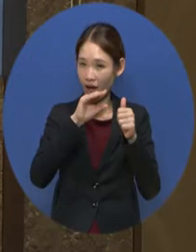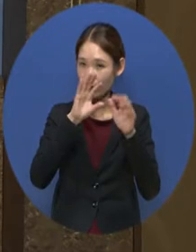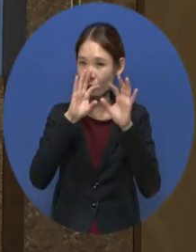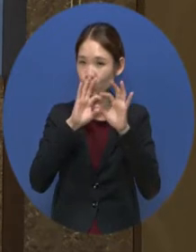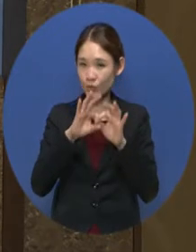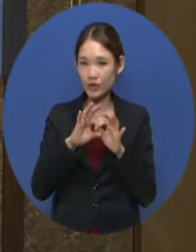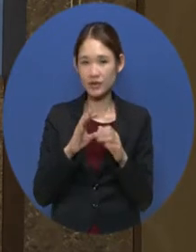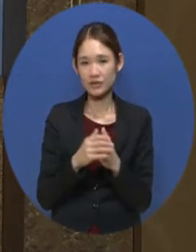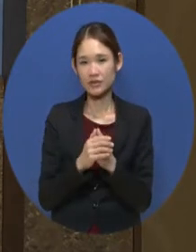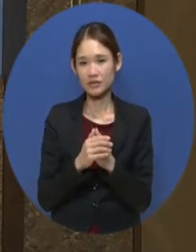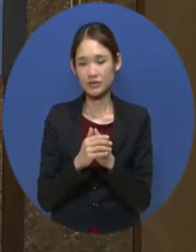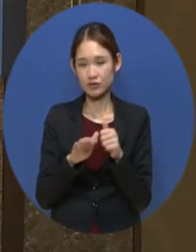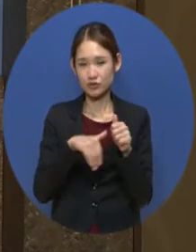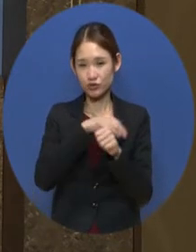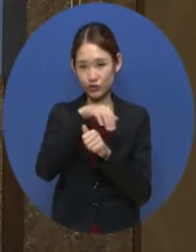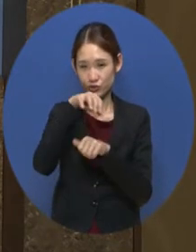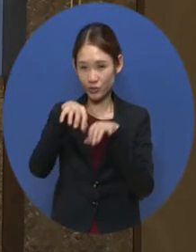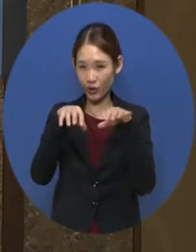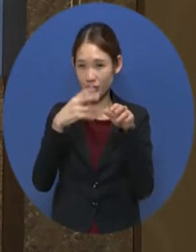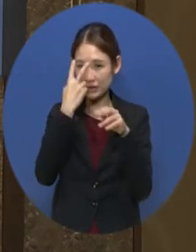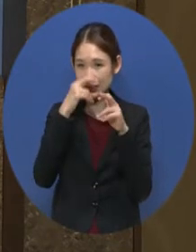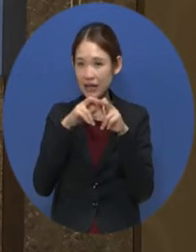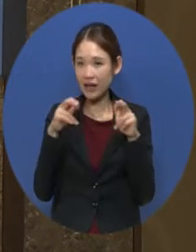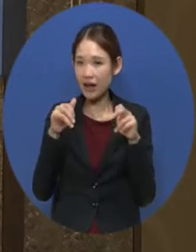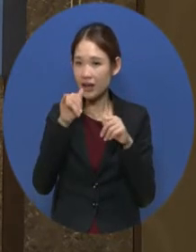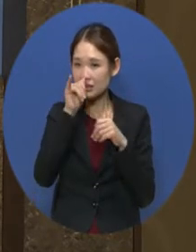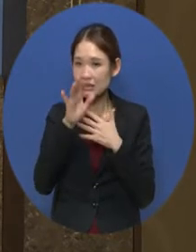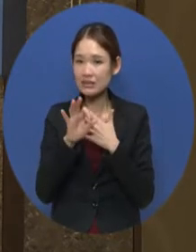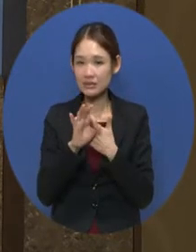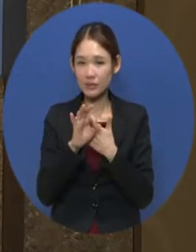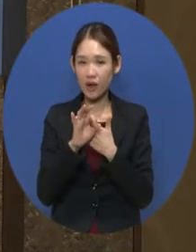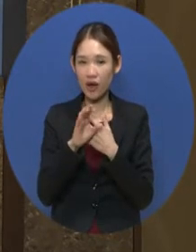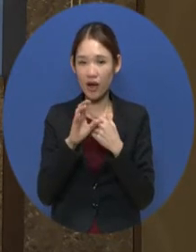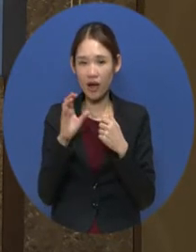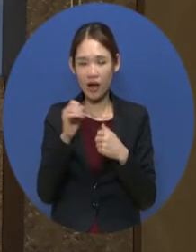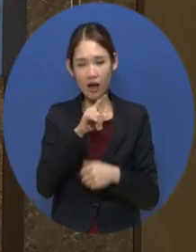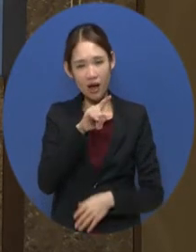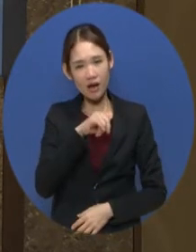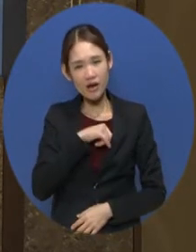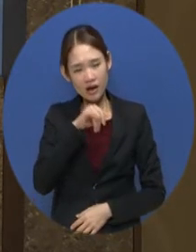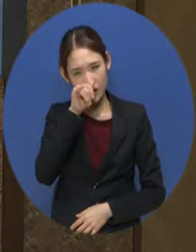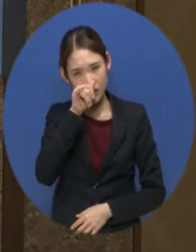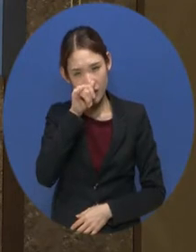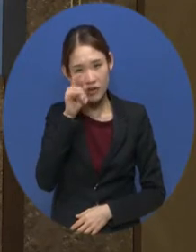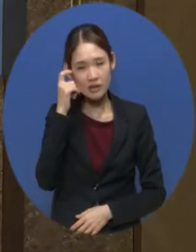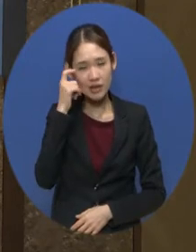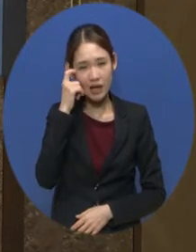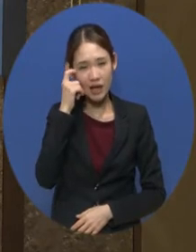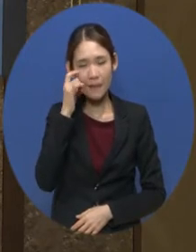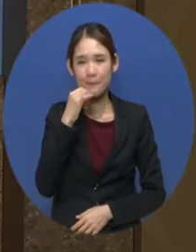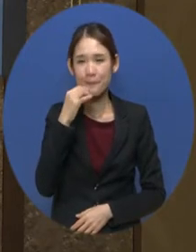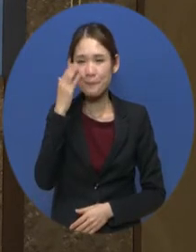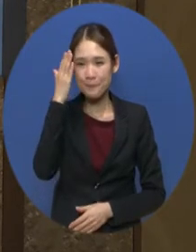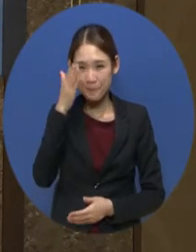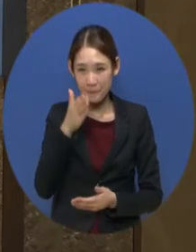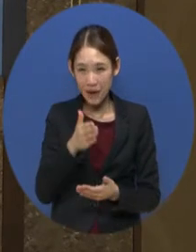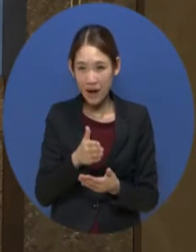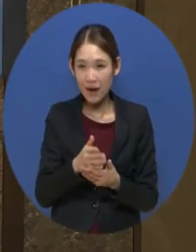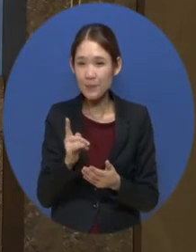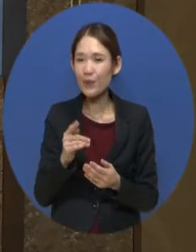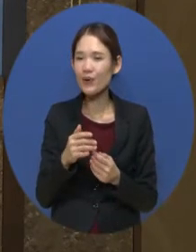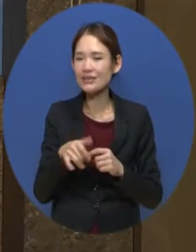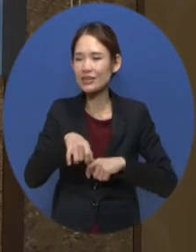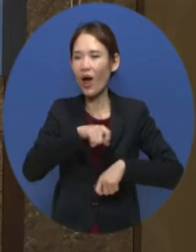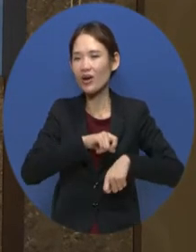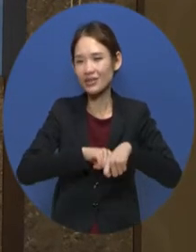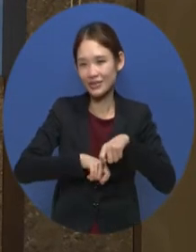통해서 주변에 시각장애인들이 계시다면은 네. 아 이런 게 있었구나라고 네. 이렇게 생각만 하지 마시고